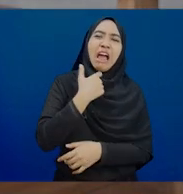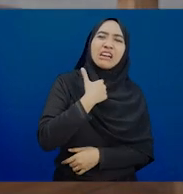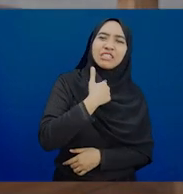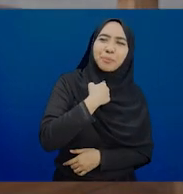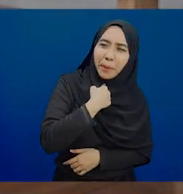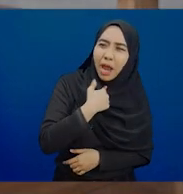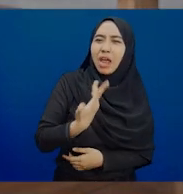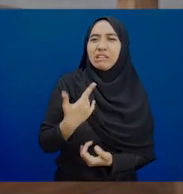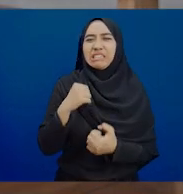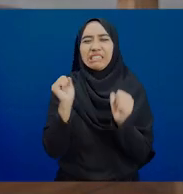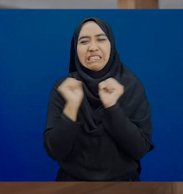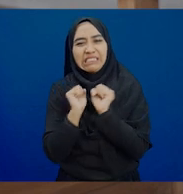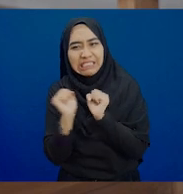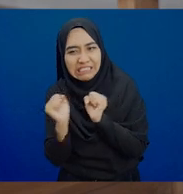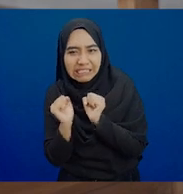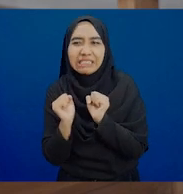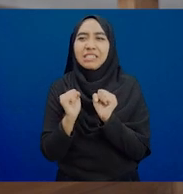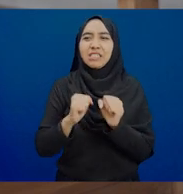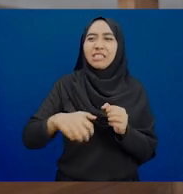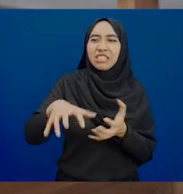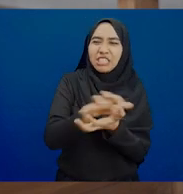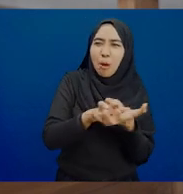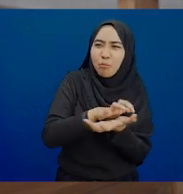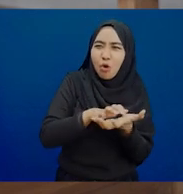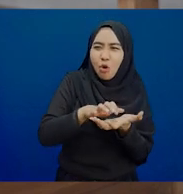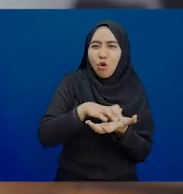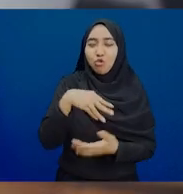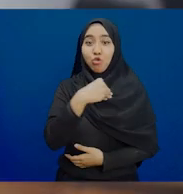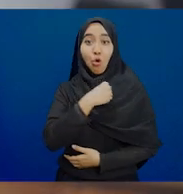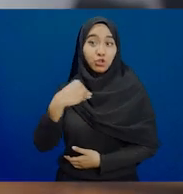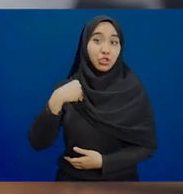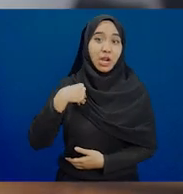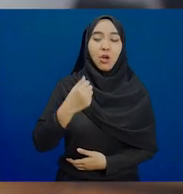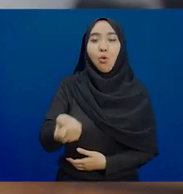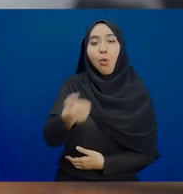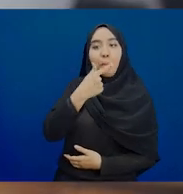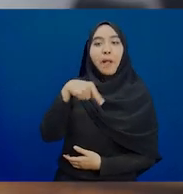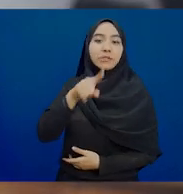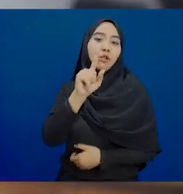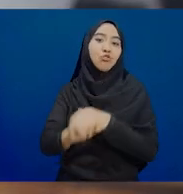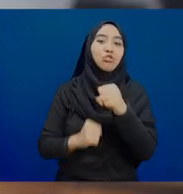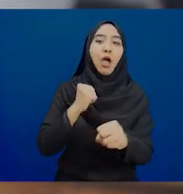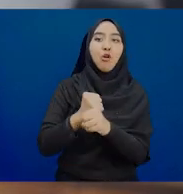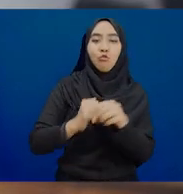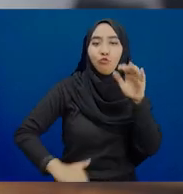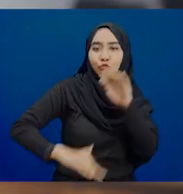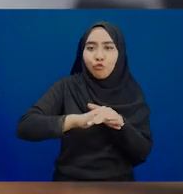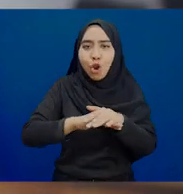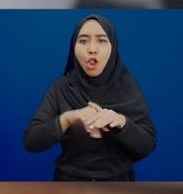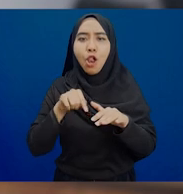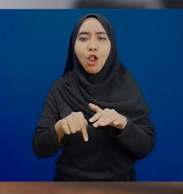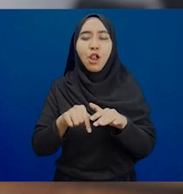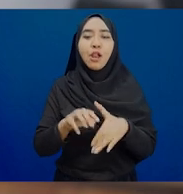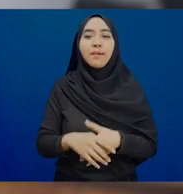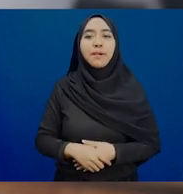tipes, bronkitis, campur-campur. Akhirnya diperiksakan ke dokter, rutin minum obat 1 tahun tanpa henti